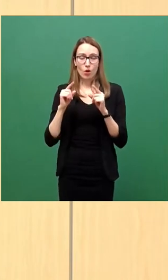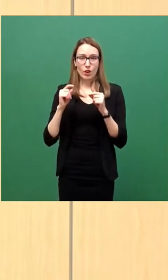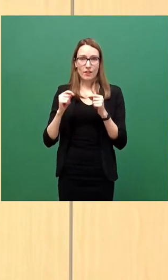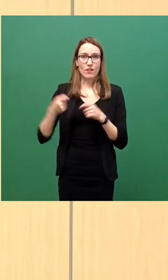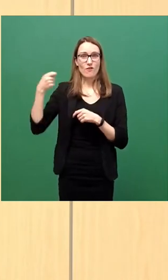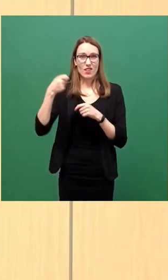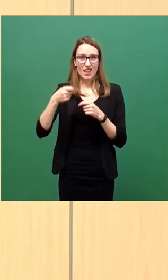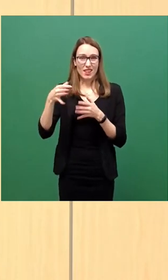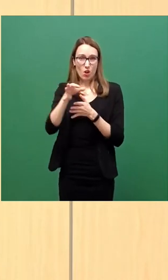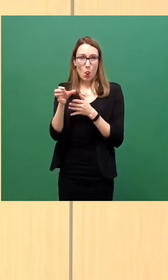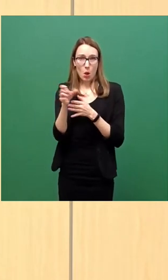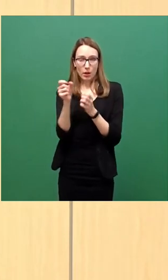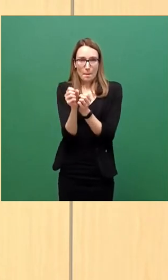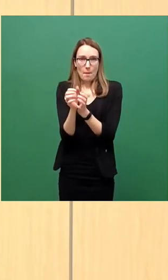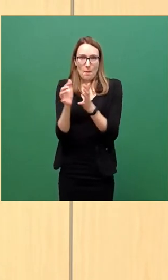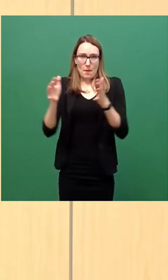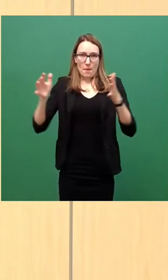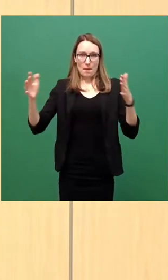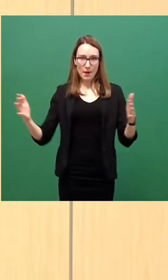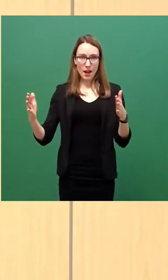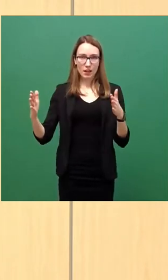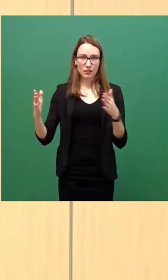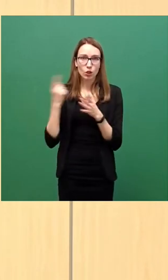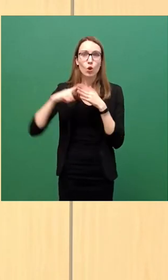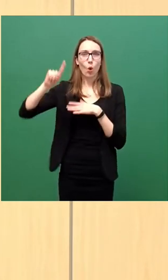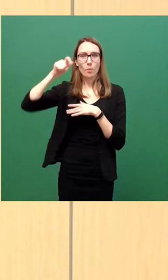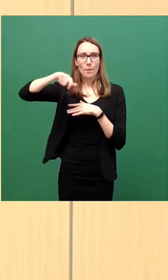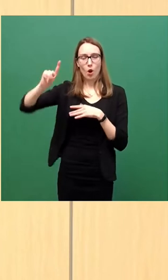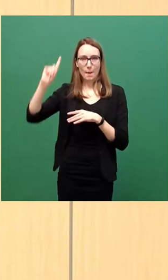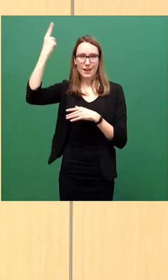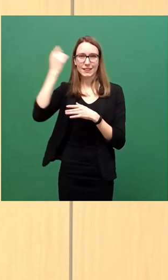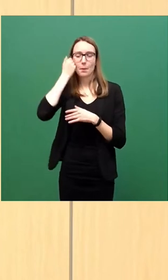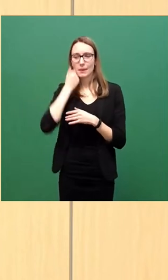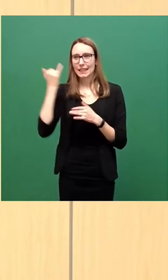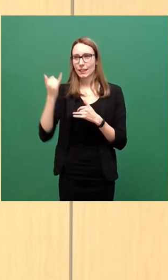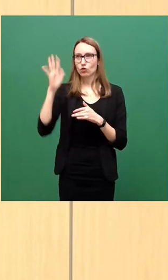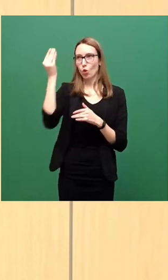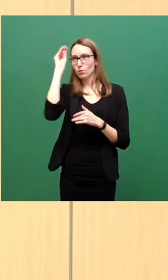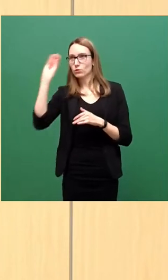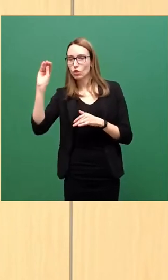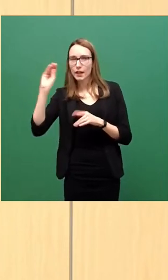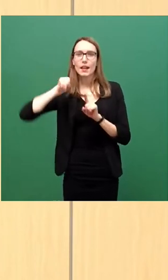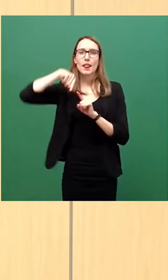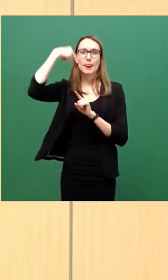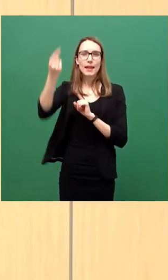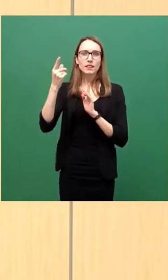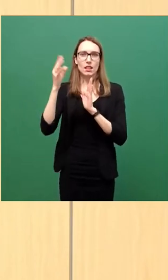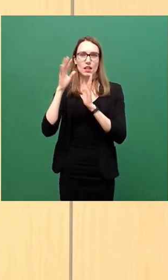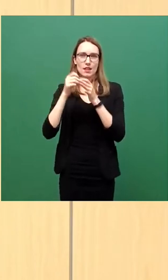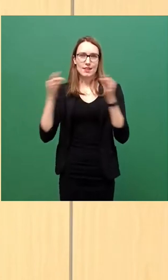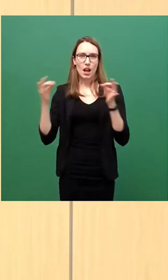weiter erhöhen. Der Oberbürgermeister wird daher jetzt schon gebeten, dieses Thema auch beim nächsten Tagesordnungspunkt bei der